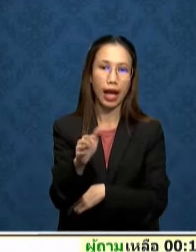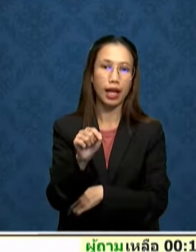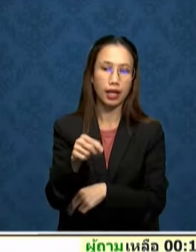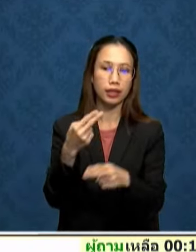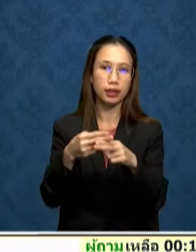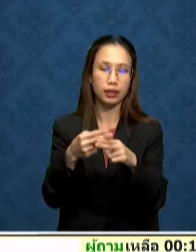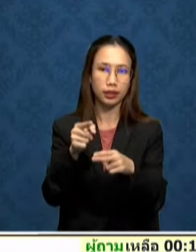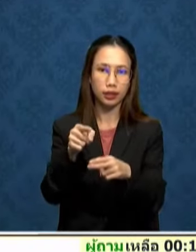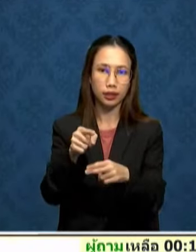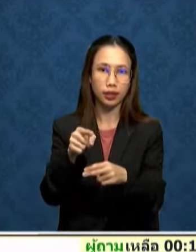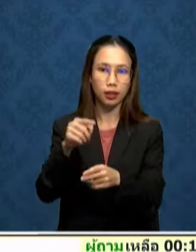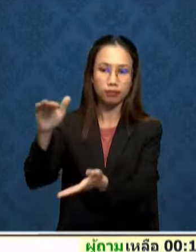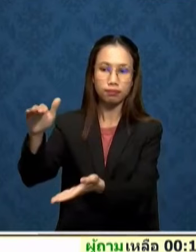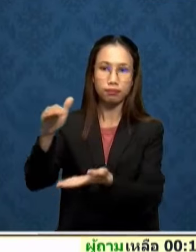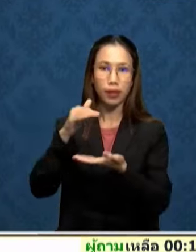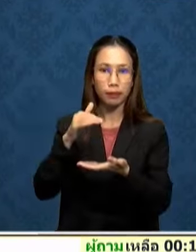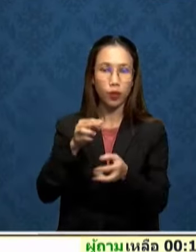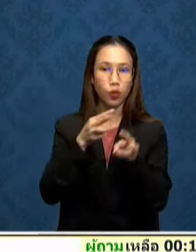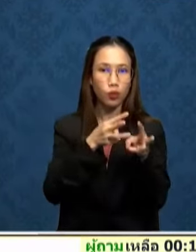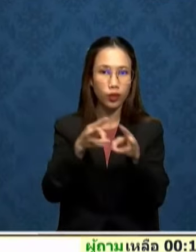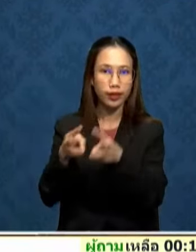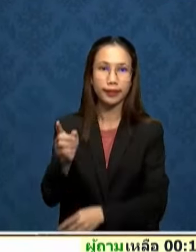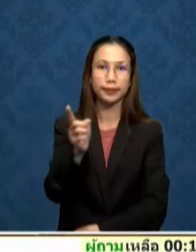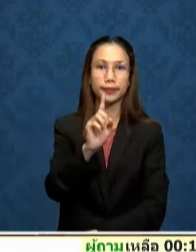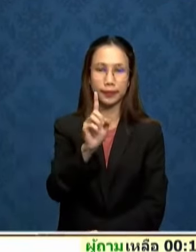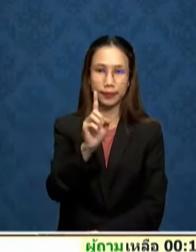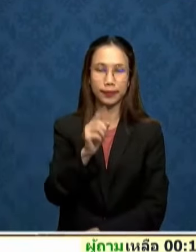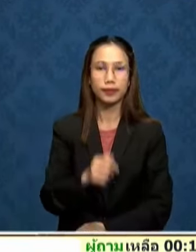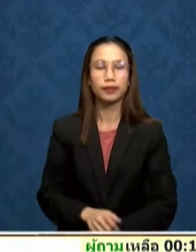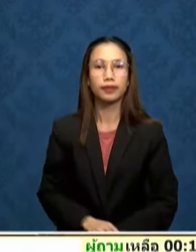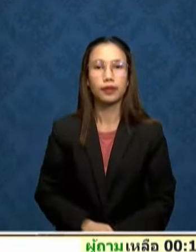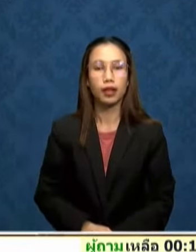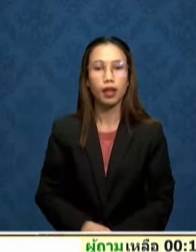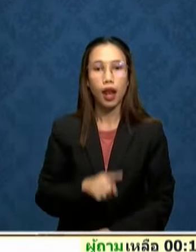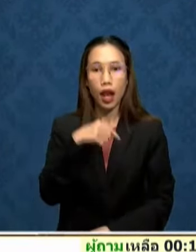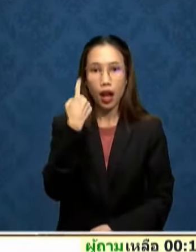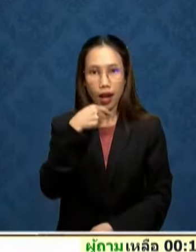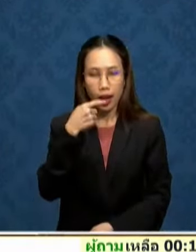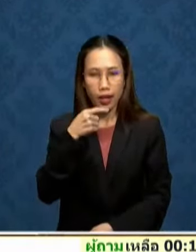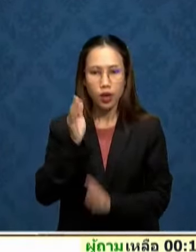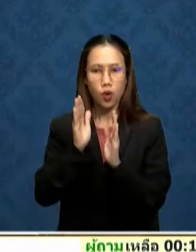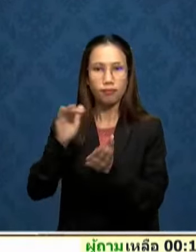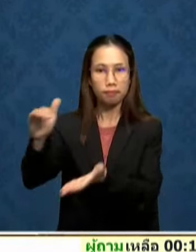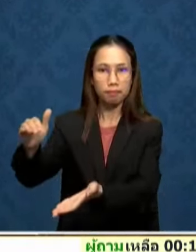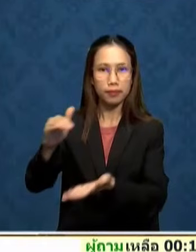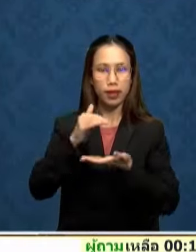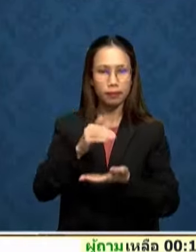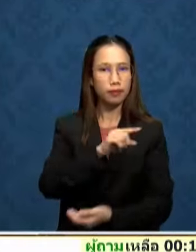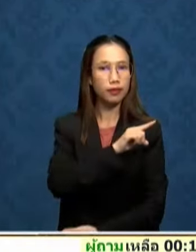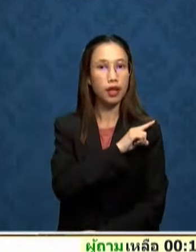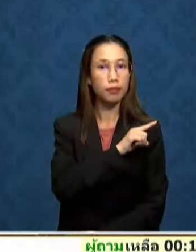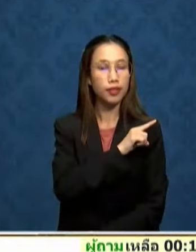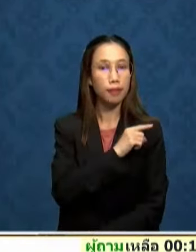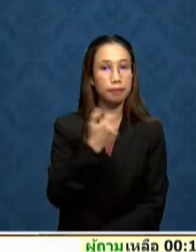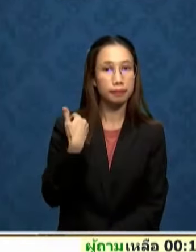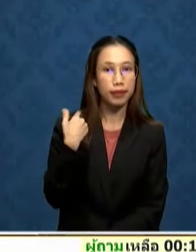นี้เข้าโดยวิธีการใดบ้างและผู้ที่มีการนำเข้าได้มีส่วนรับผิดชอบอย่